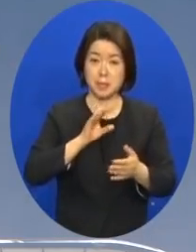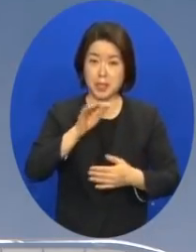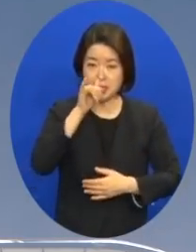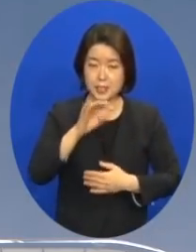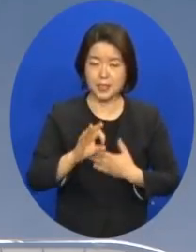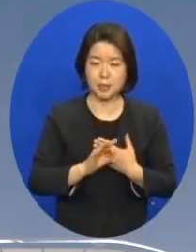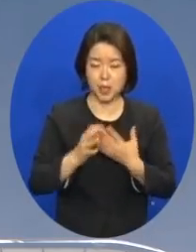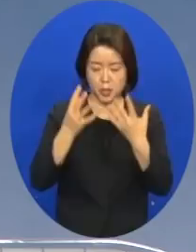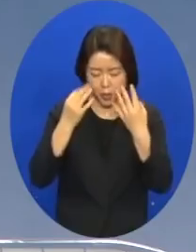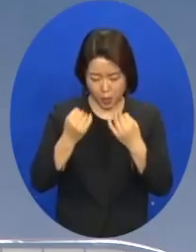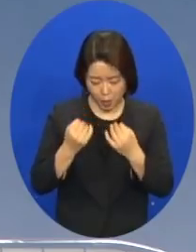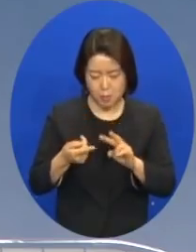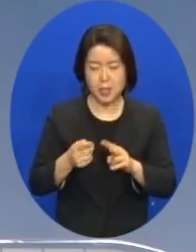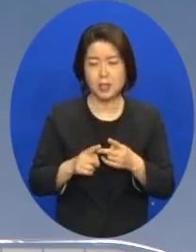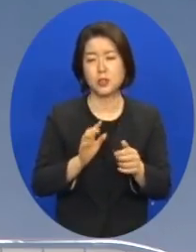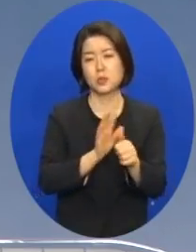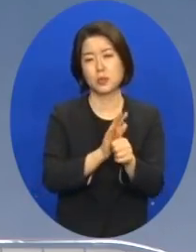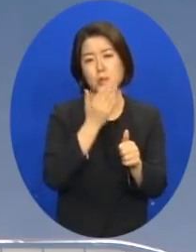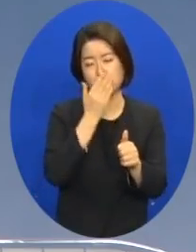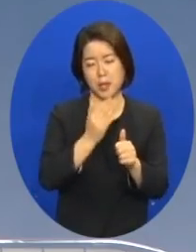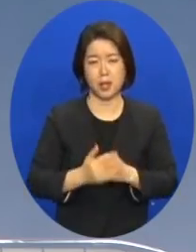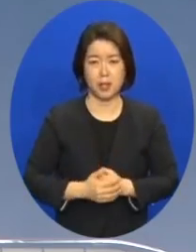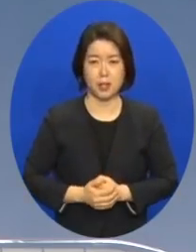얼마든지 도와드릴 수 있습니다.